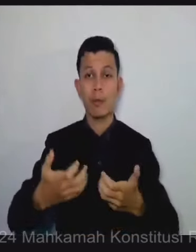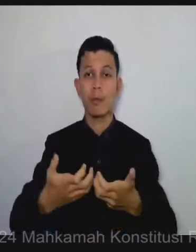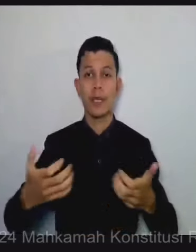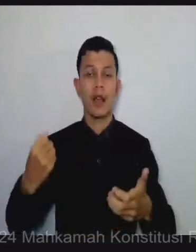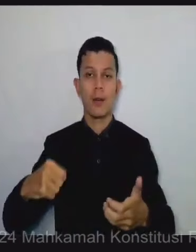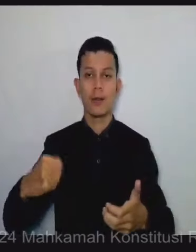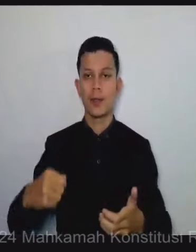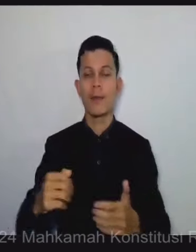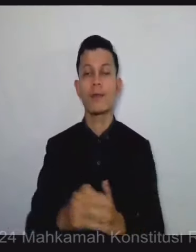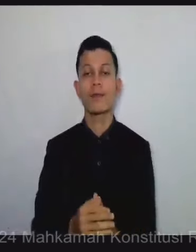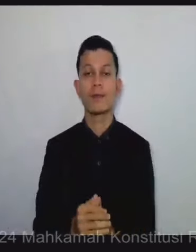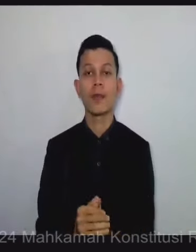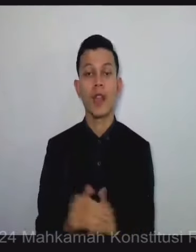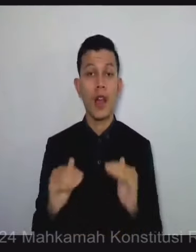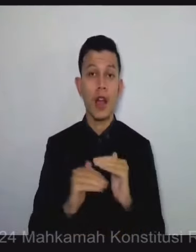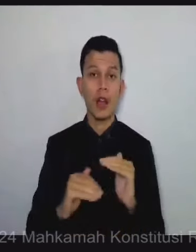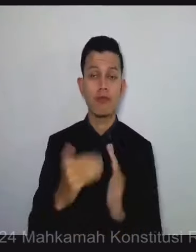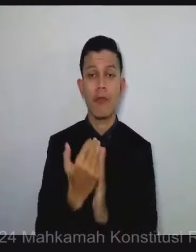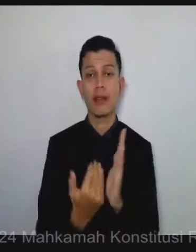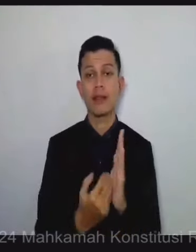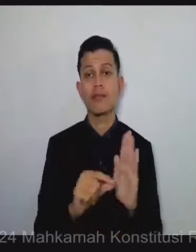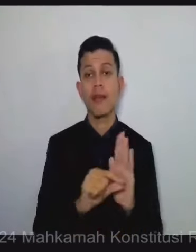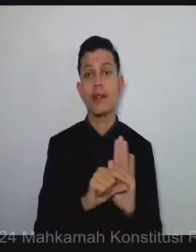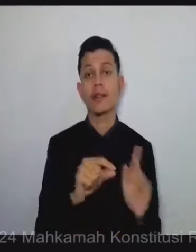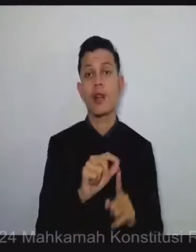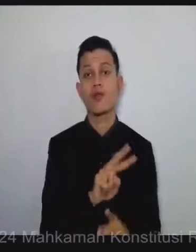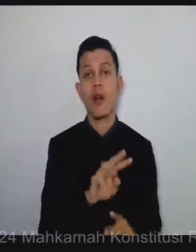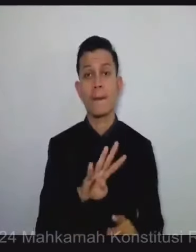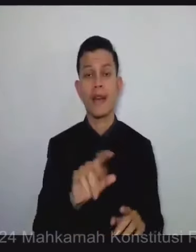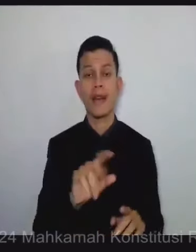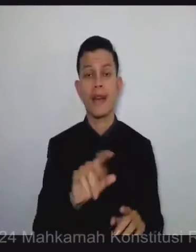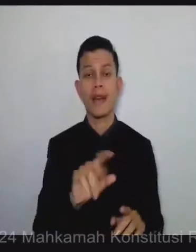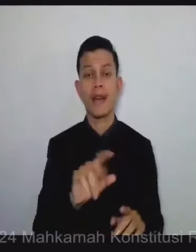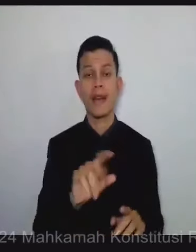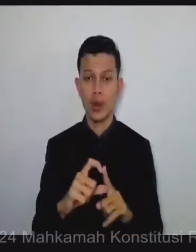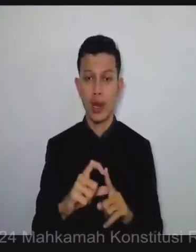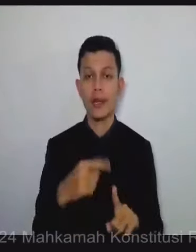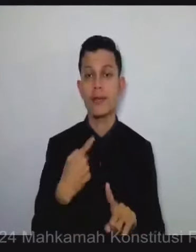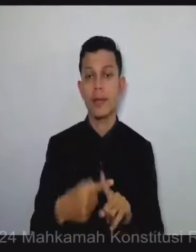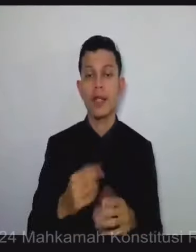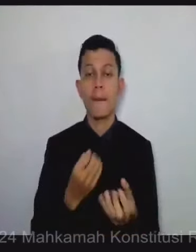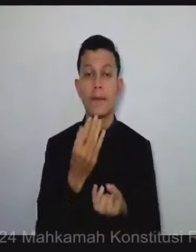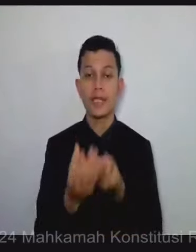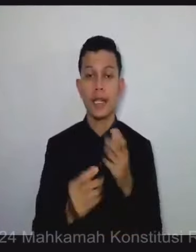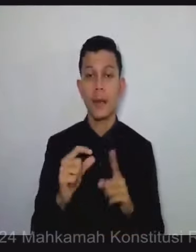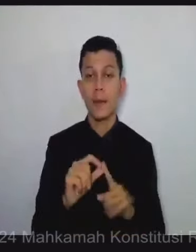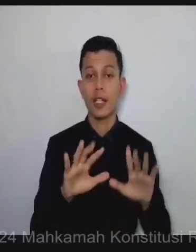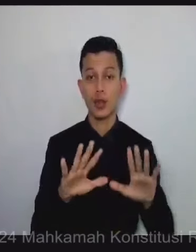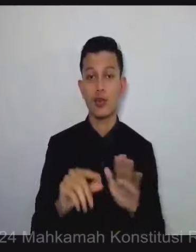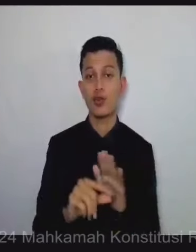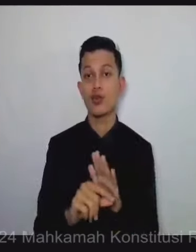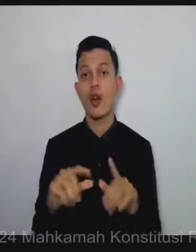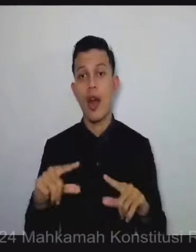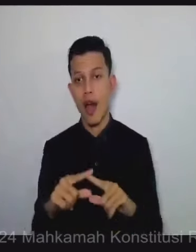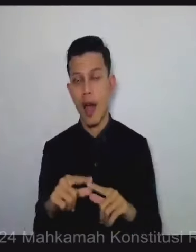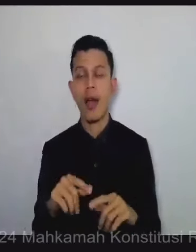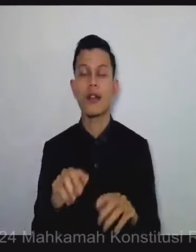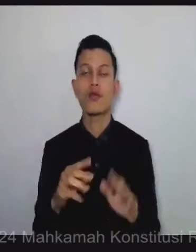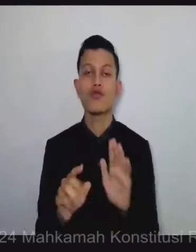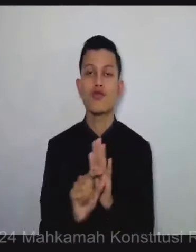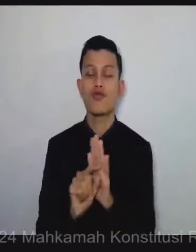berikut Bah berdasarkan ketentuan pasal 24c ayat 1 undang-undang 95 yungto penjelasan Pasal 10 ayat 1 huruf a dan pasal 47 undang-undang MK